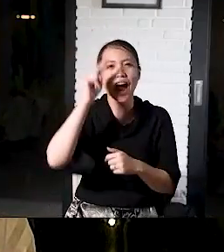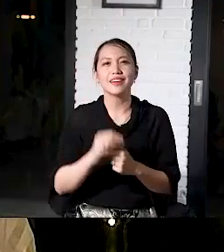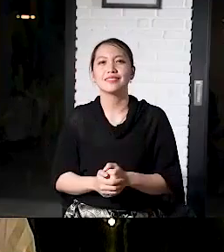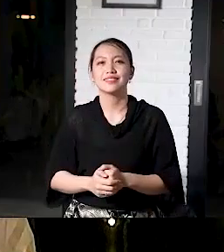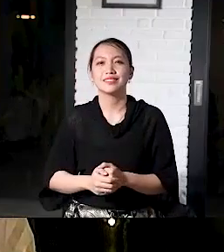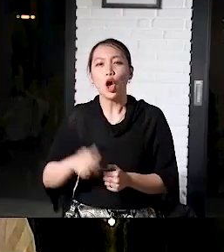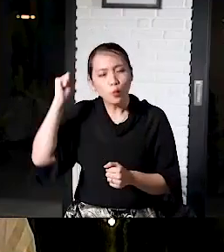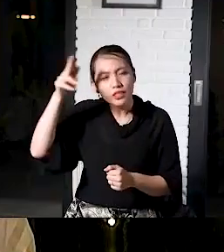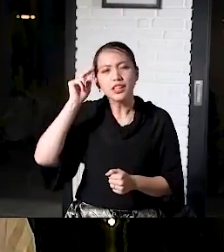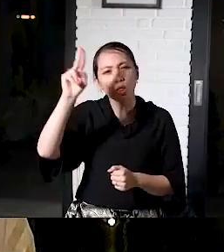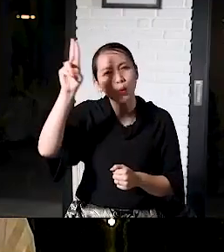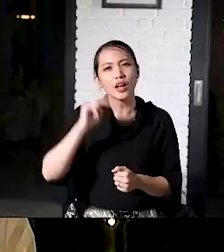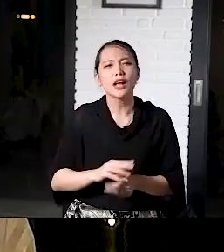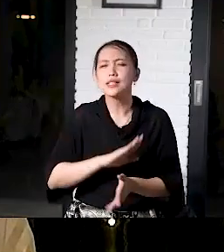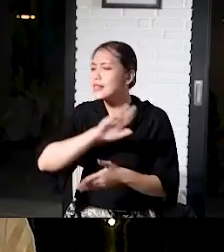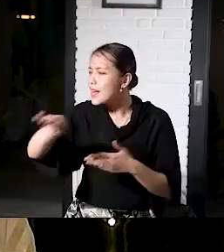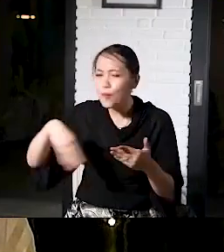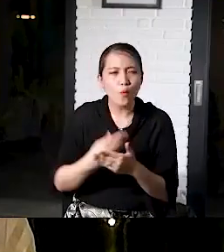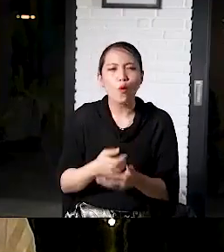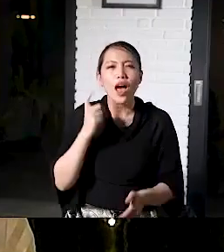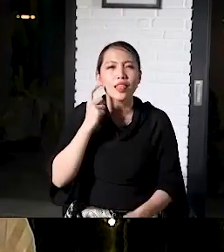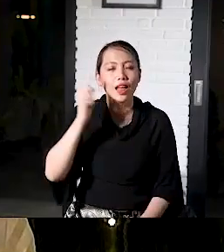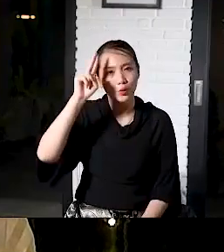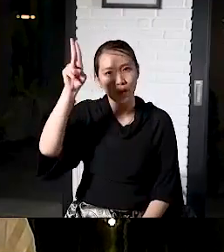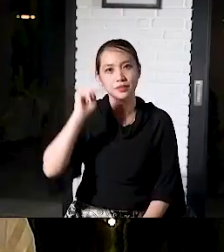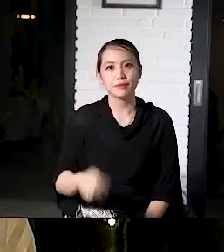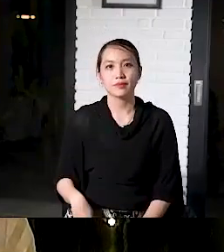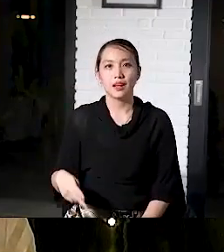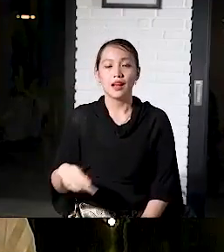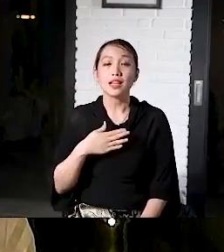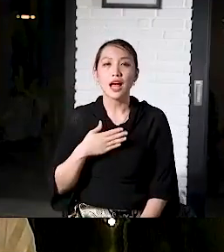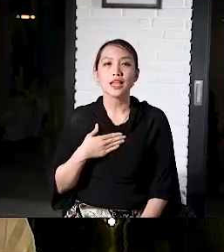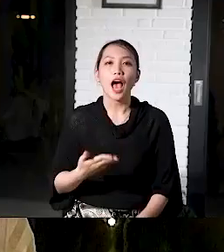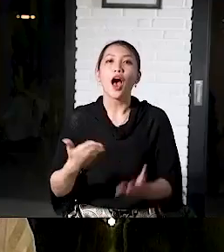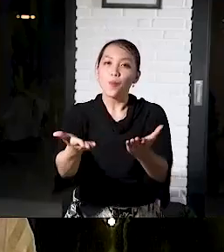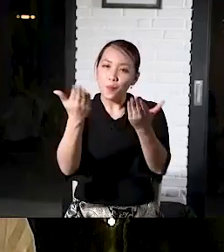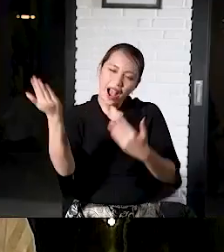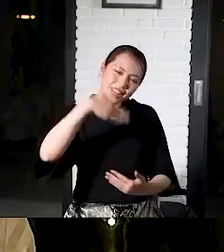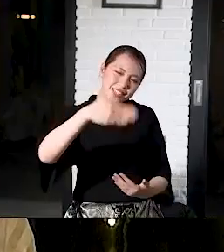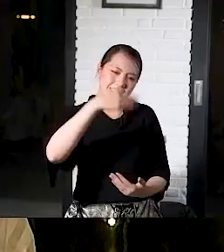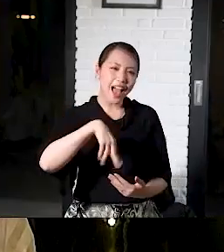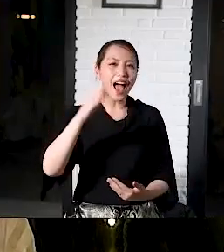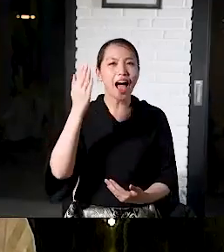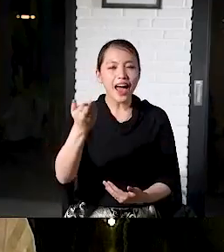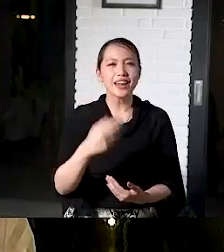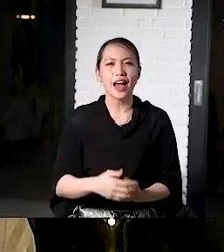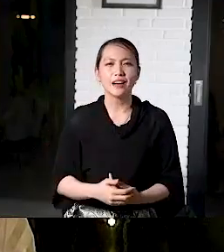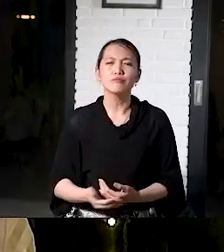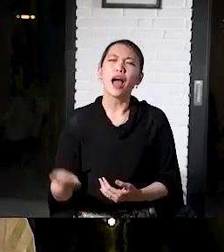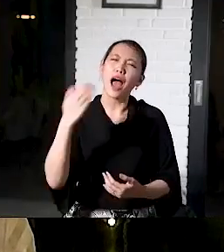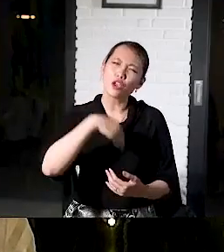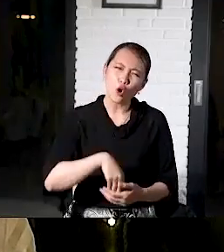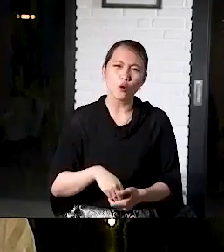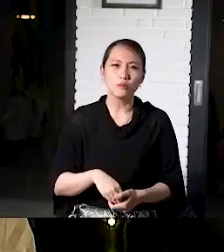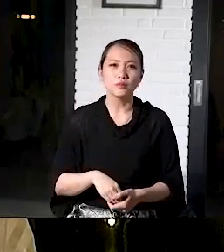kalian. Ini kerinduan saya. Saya mau mengundang Allah itu baik. Apapun kondisi luar, mungkin kondisi luar seperti padang gurun,